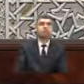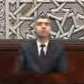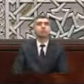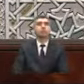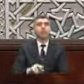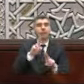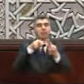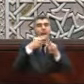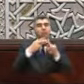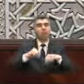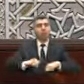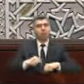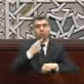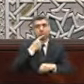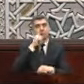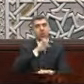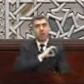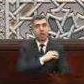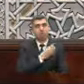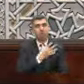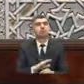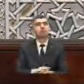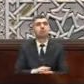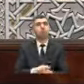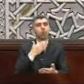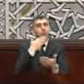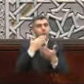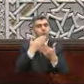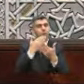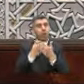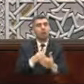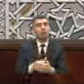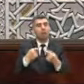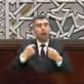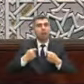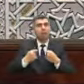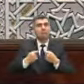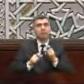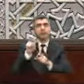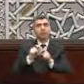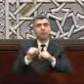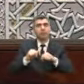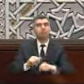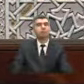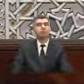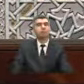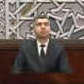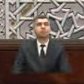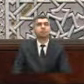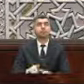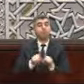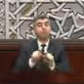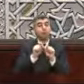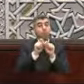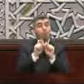الوزير. بسم الله الرحمن الرحيم. شكر السيد الرئيس، شكر الفريق المحترم على هذا السؤال. نبغي نوضح